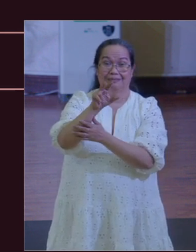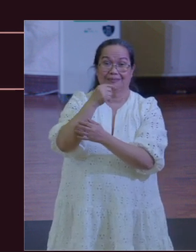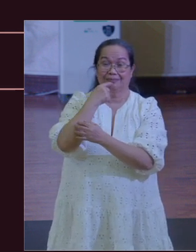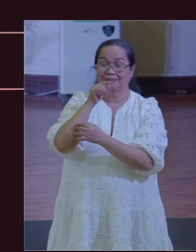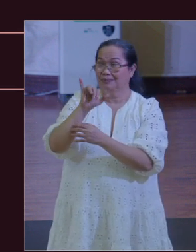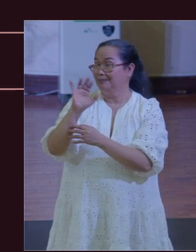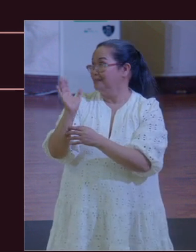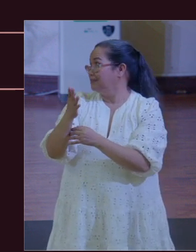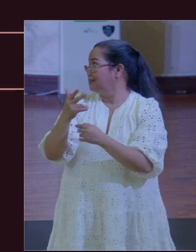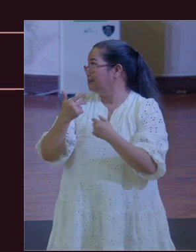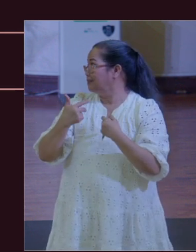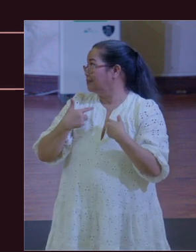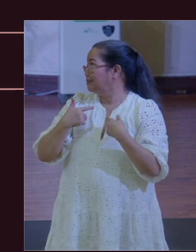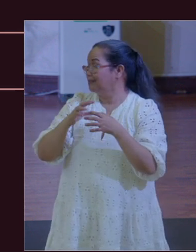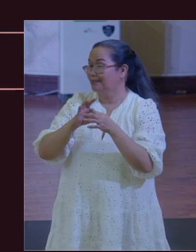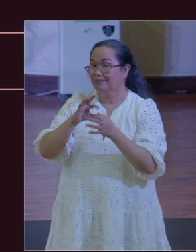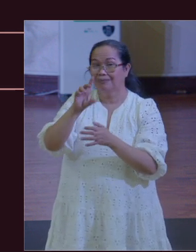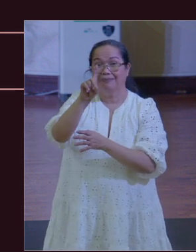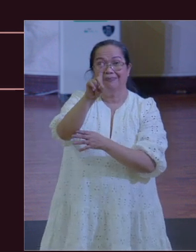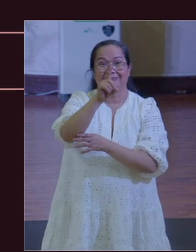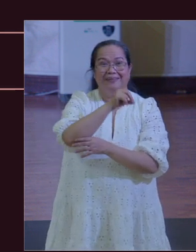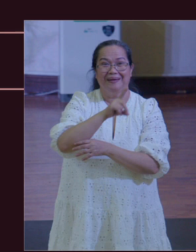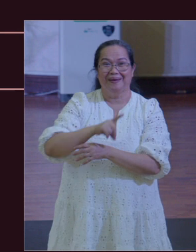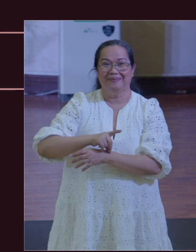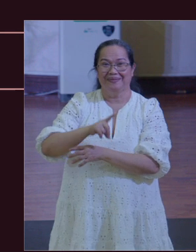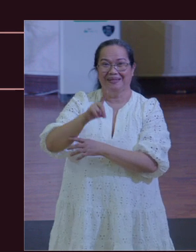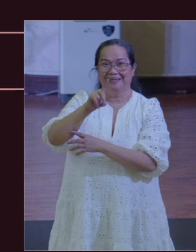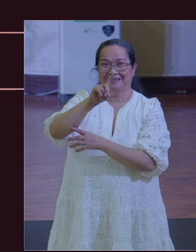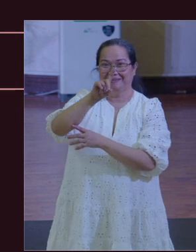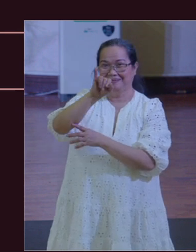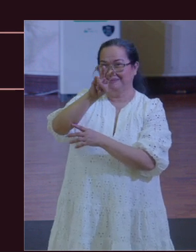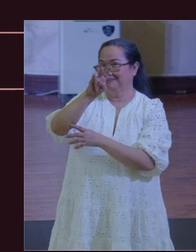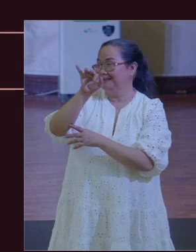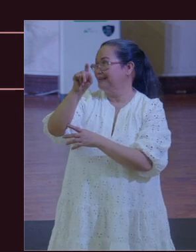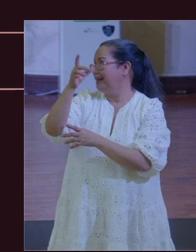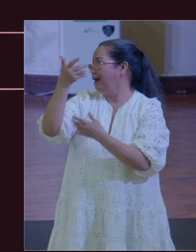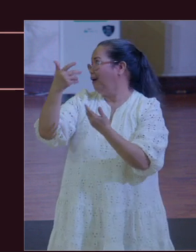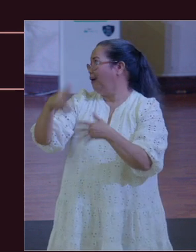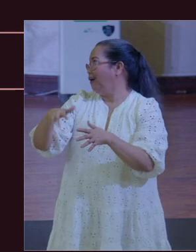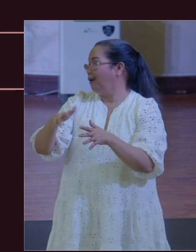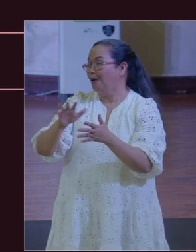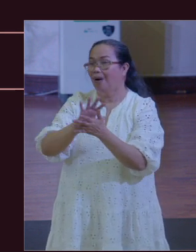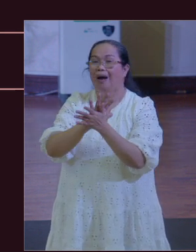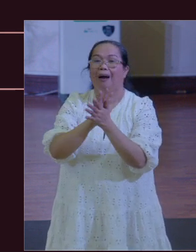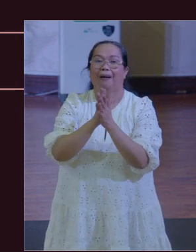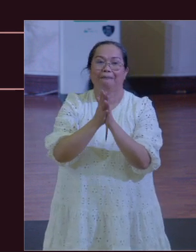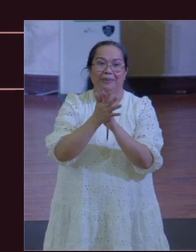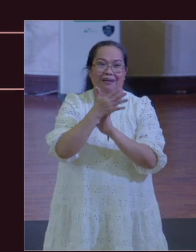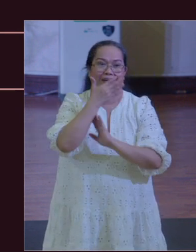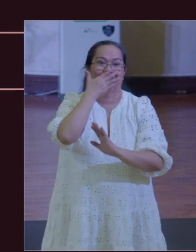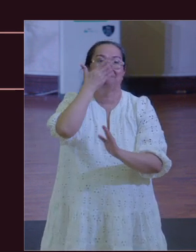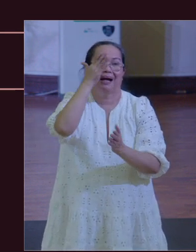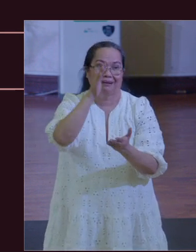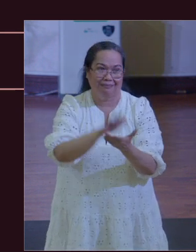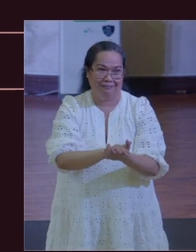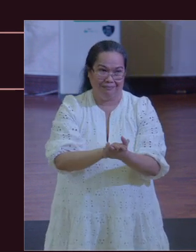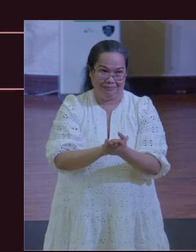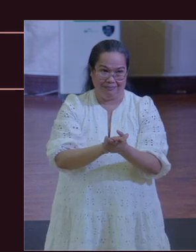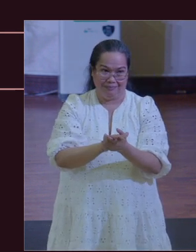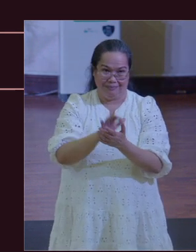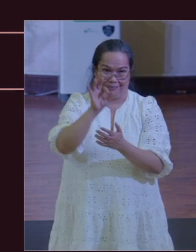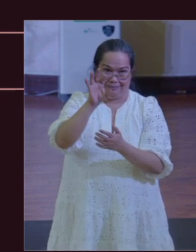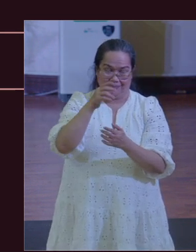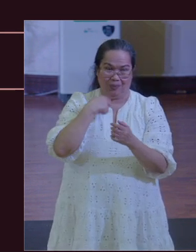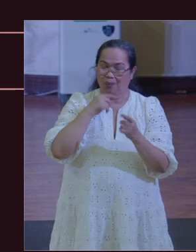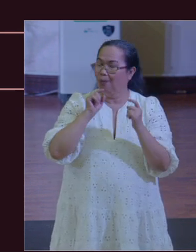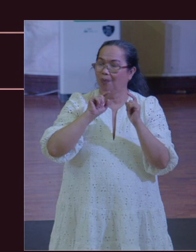lang, David Jeremiah. Hala, nagkaganon mga tao. Wala na ngang pwede nang